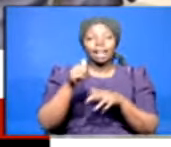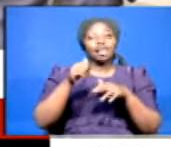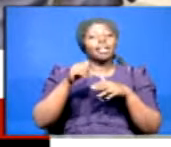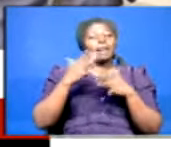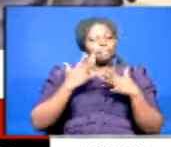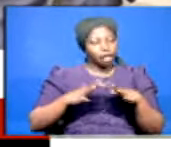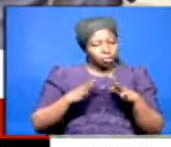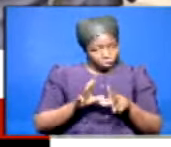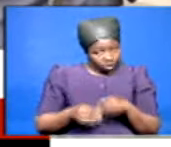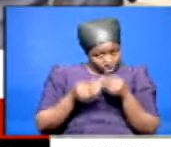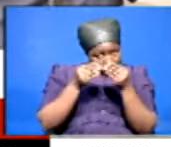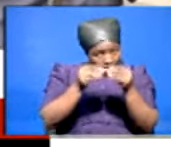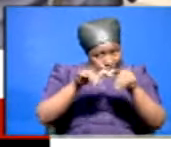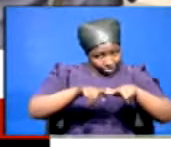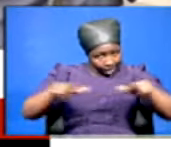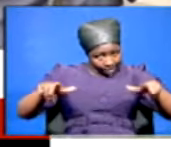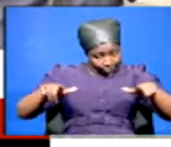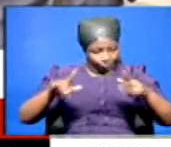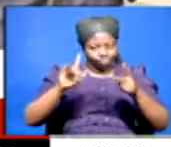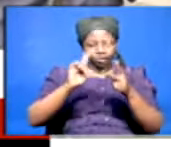Watu wakaajiriwa bush clearing.